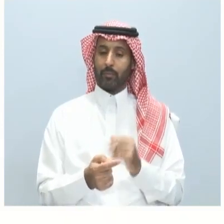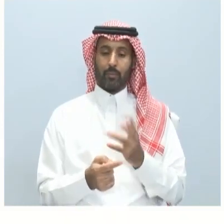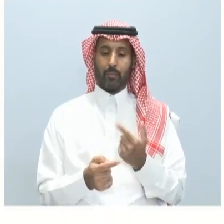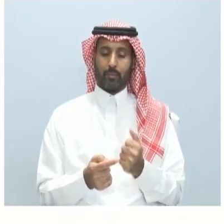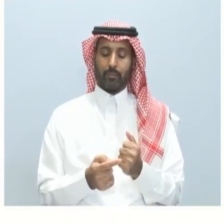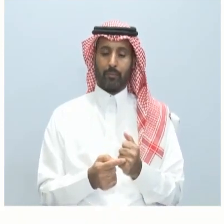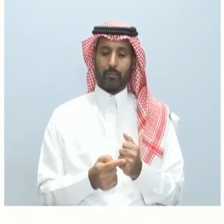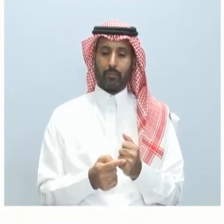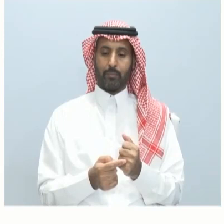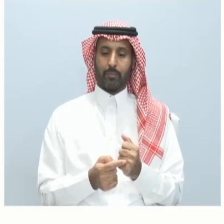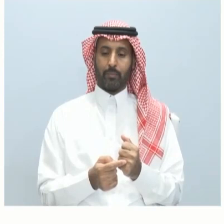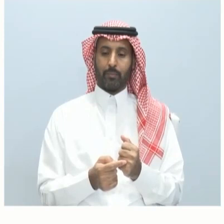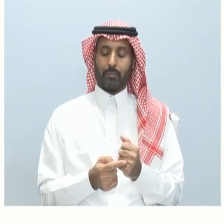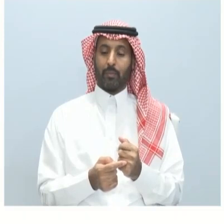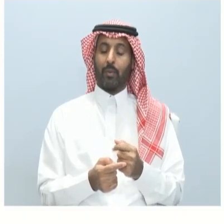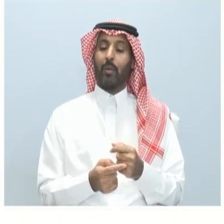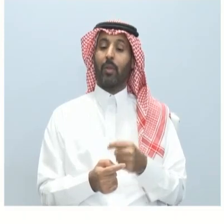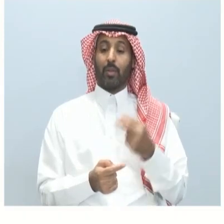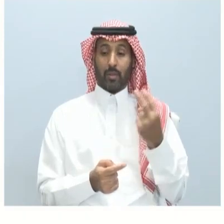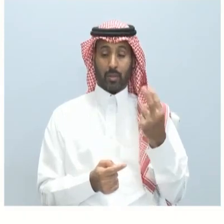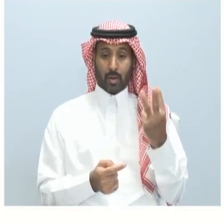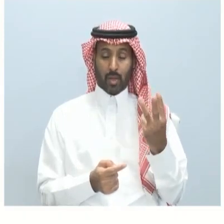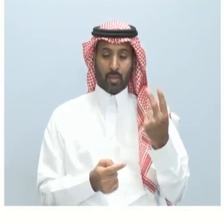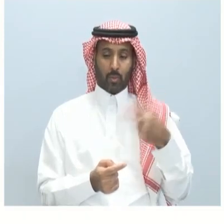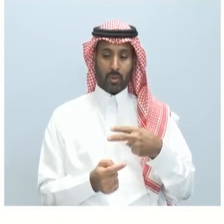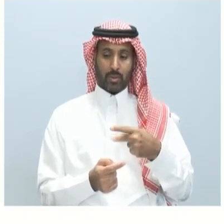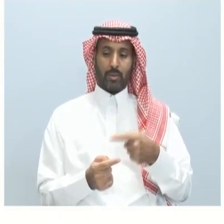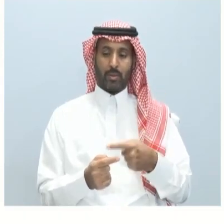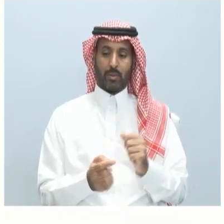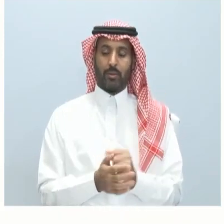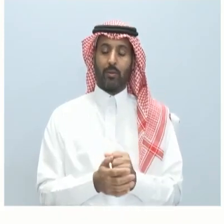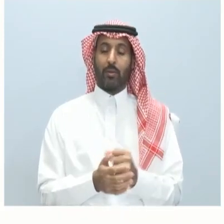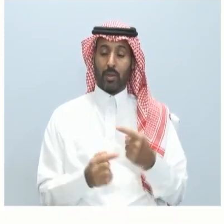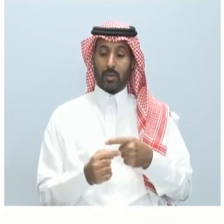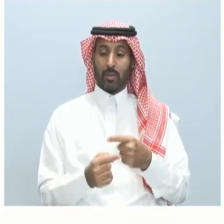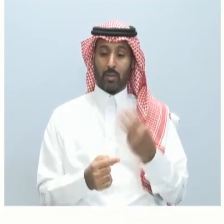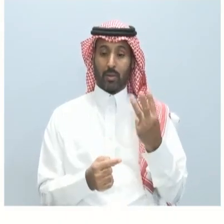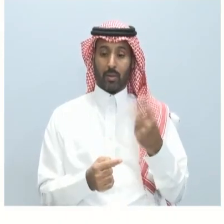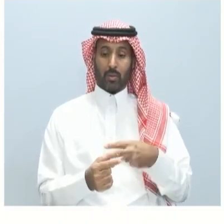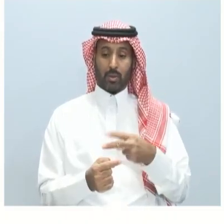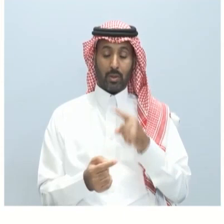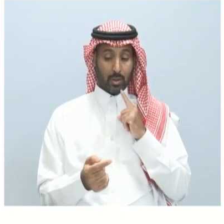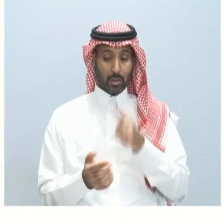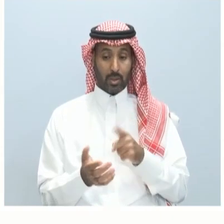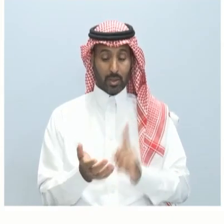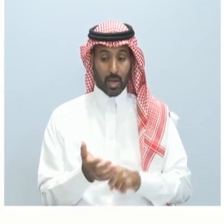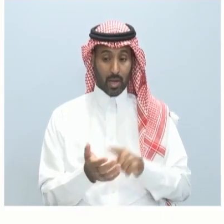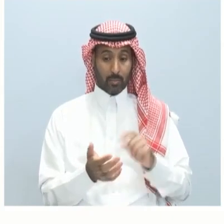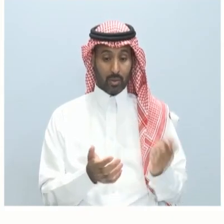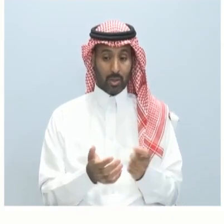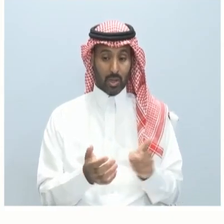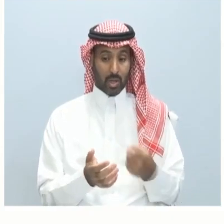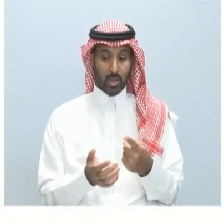33 نعم ناتج الطرح يساوي 23 لكي نتحقق من صحه الحل